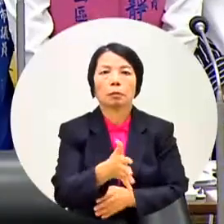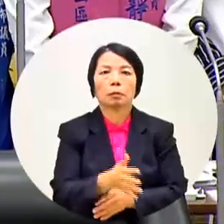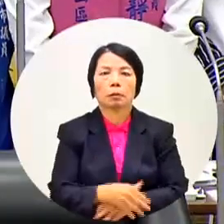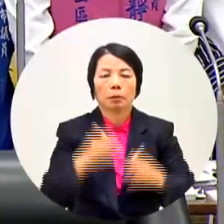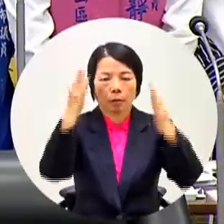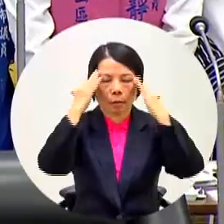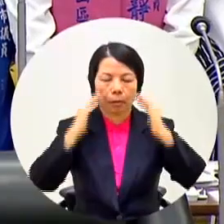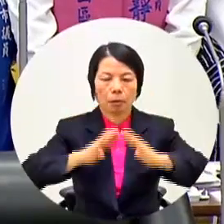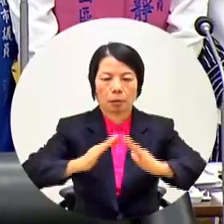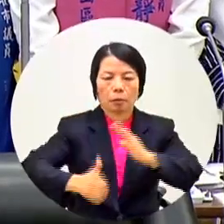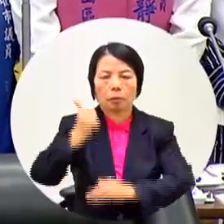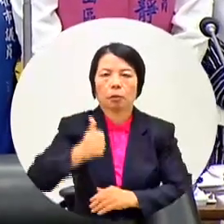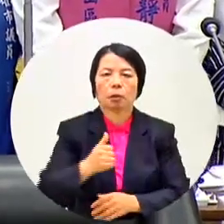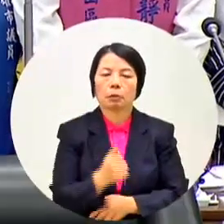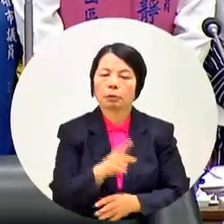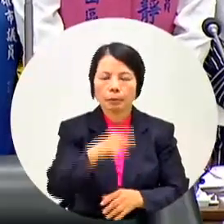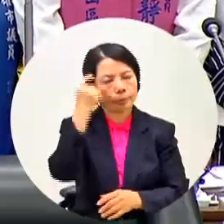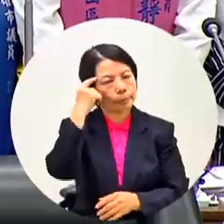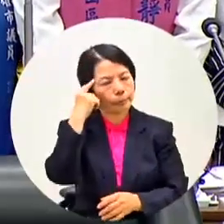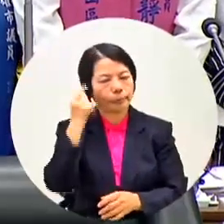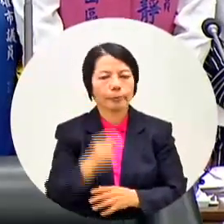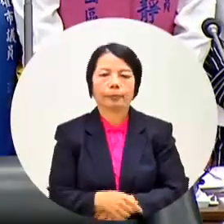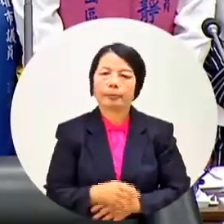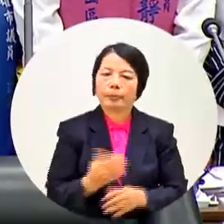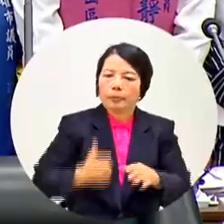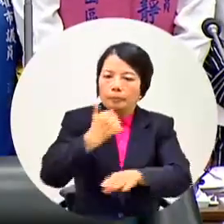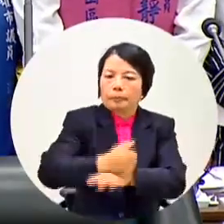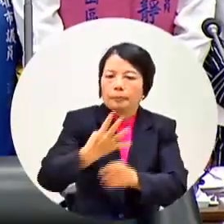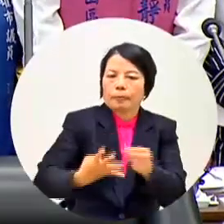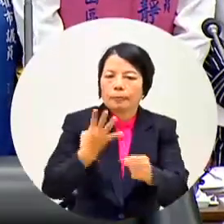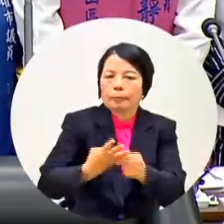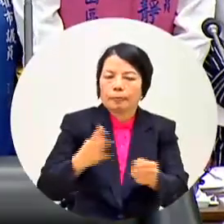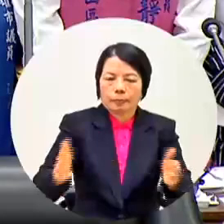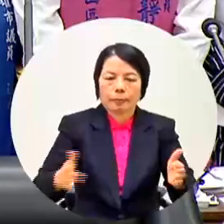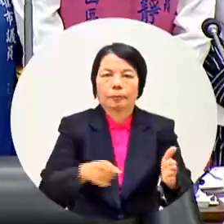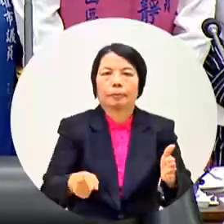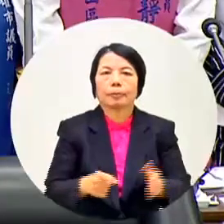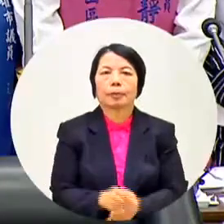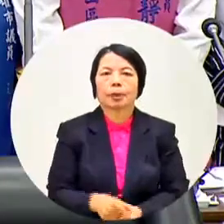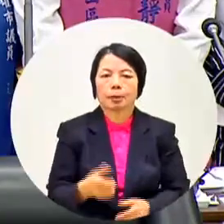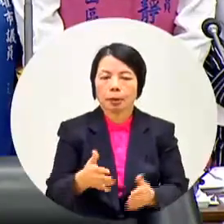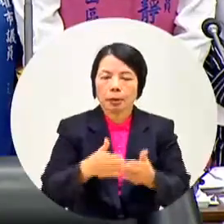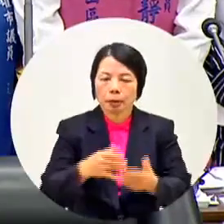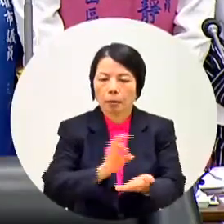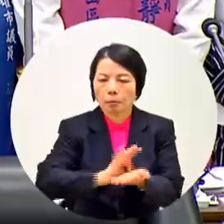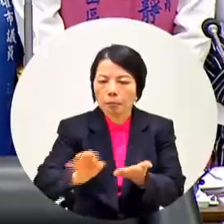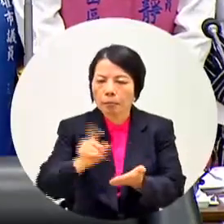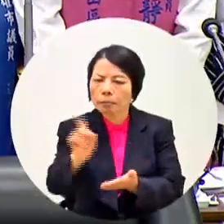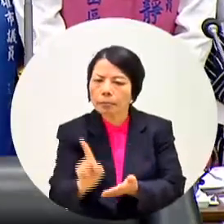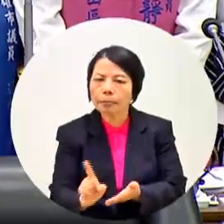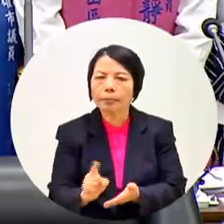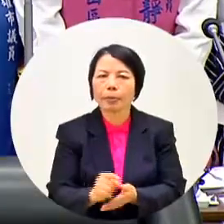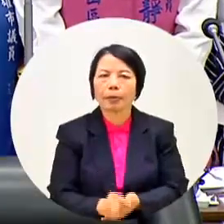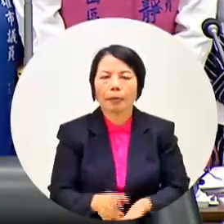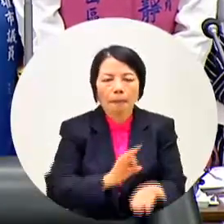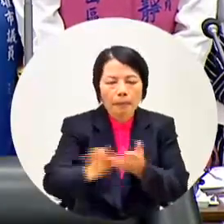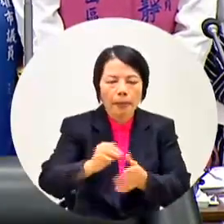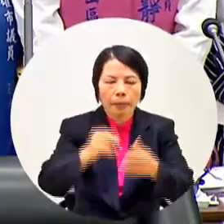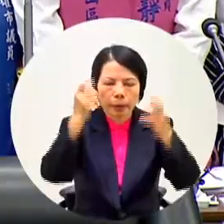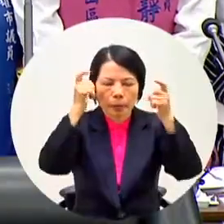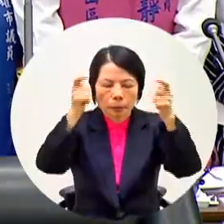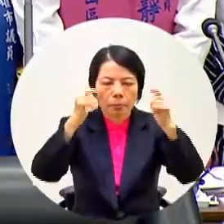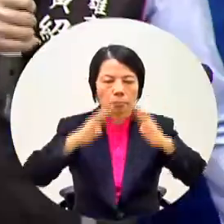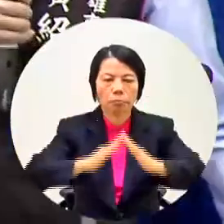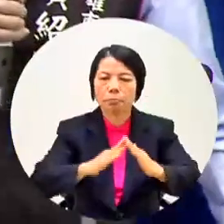市，你是要把高雄的什么卖出去，还是要不要卖掉高雄？请你简单答复一下。 谢